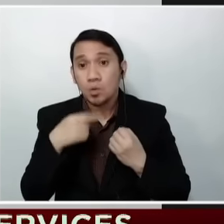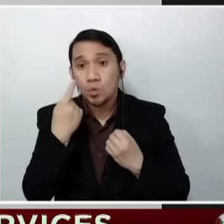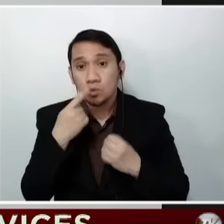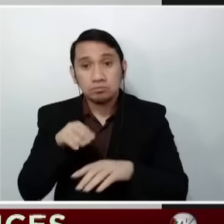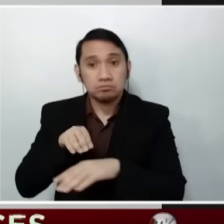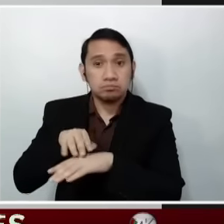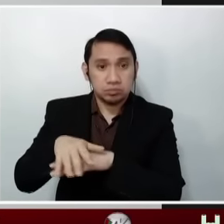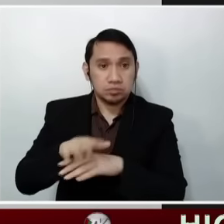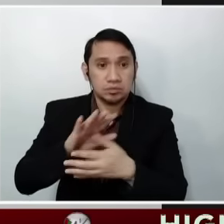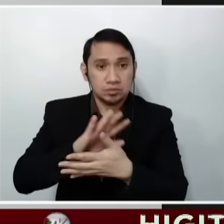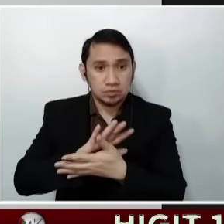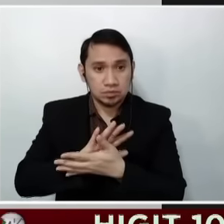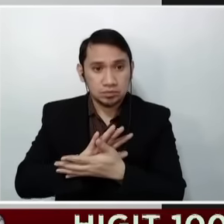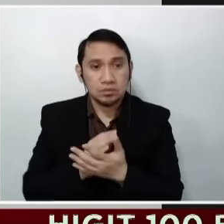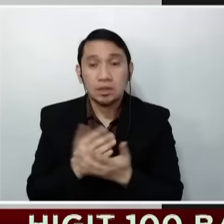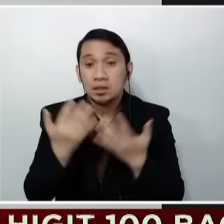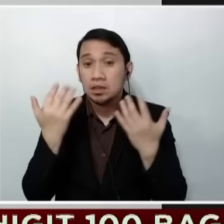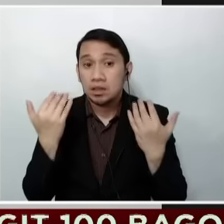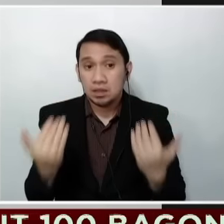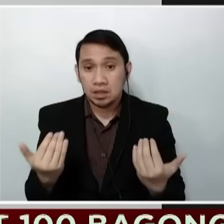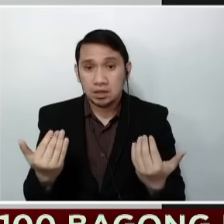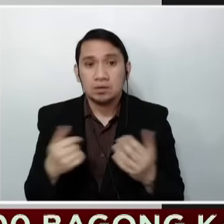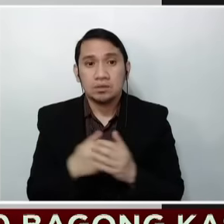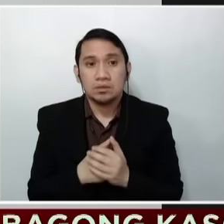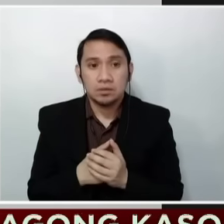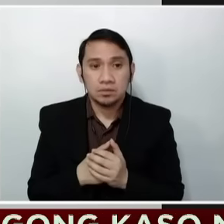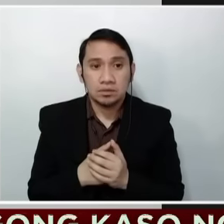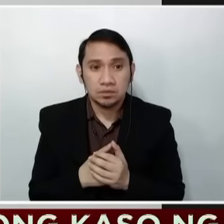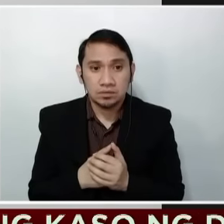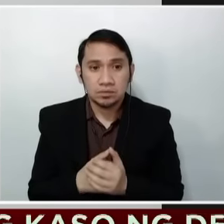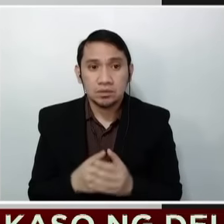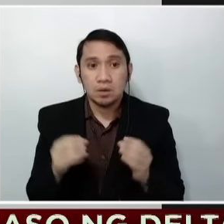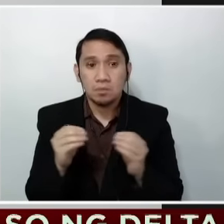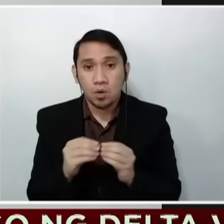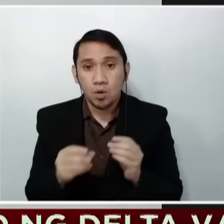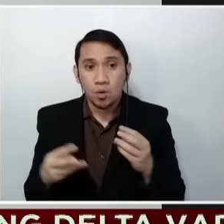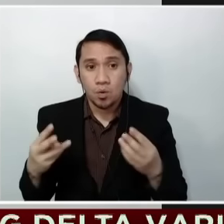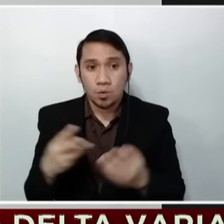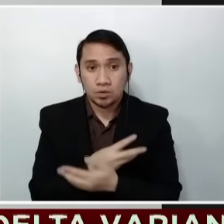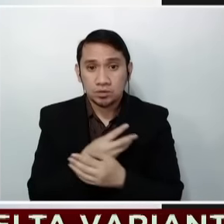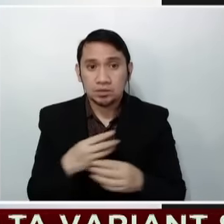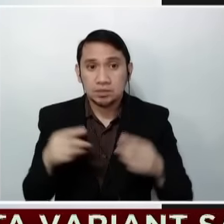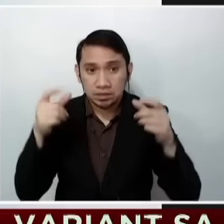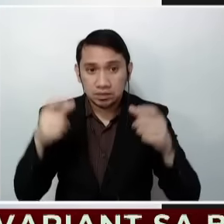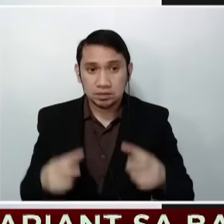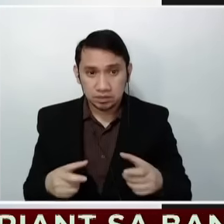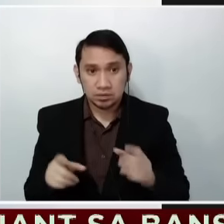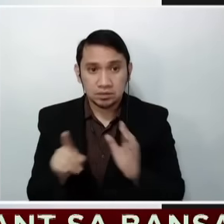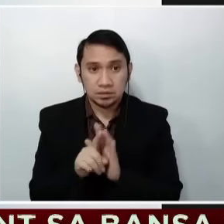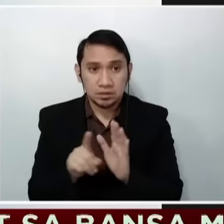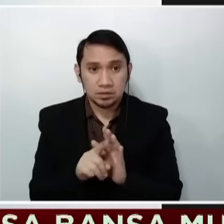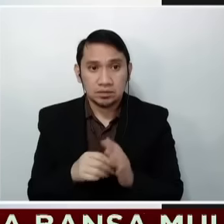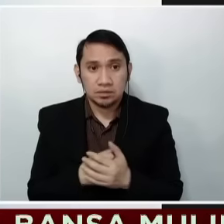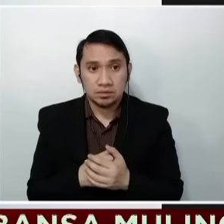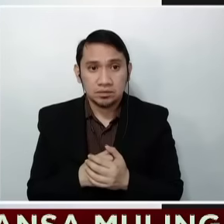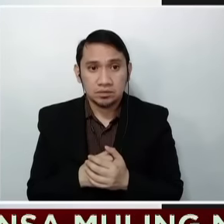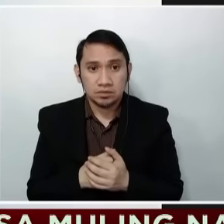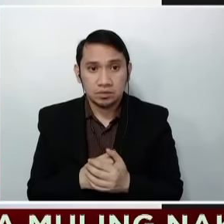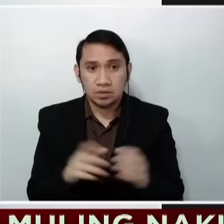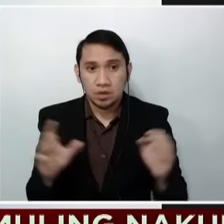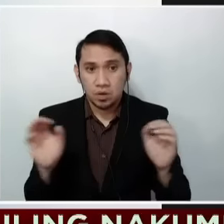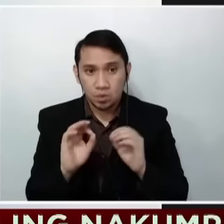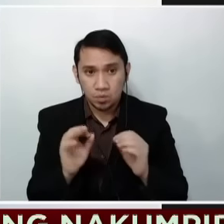sa ekonomiya. Ngayon, mas matindi ang lockdown, tapos ipagbabawal nila. Huwag harangan ng administrasyon